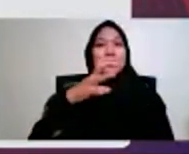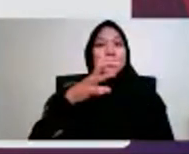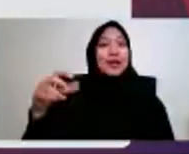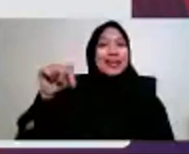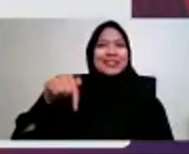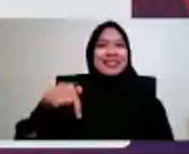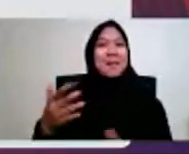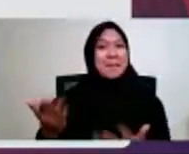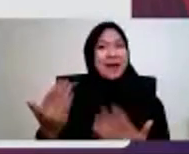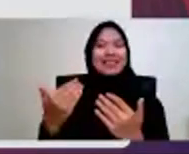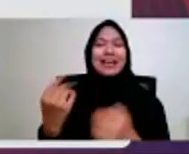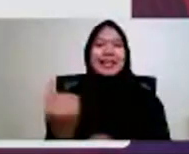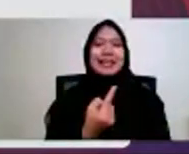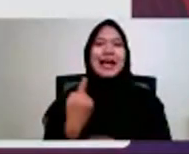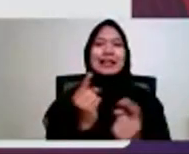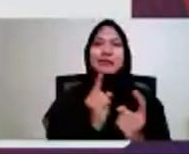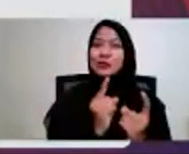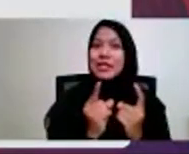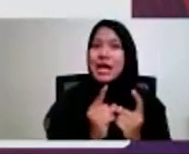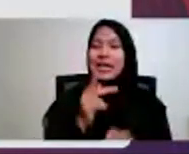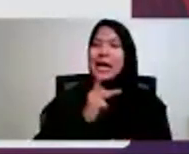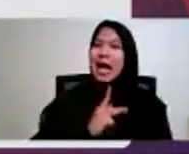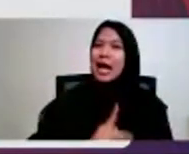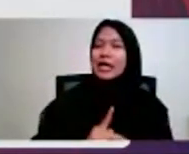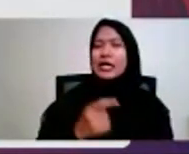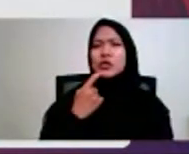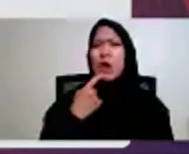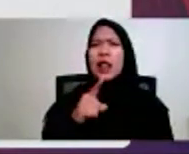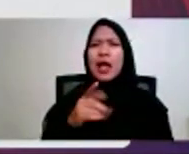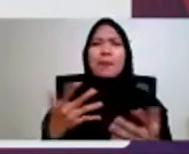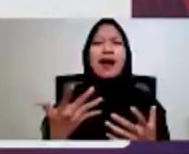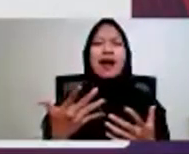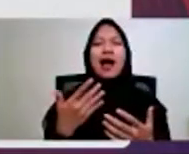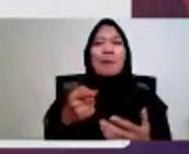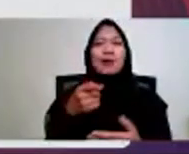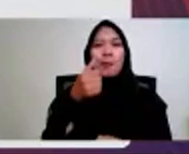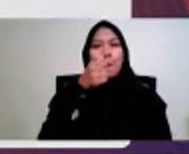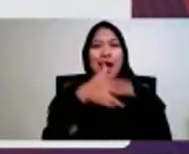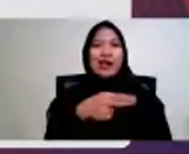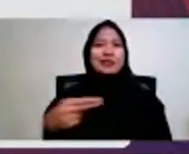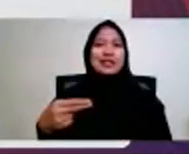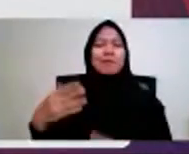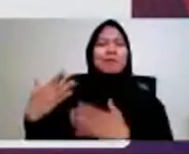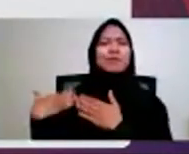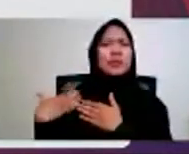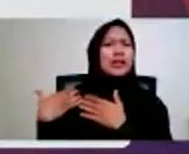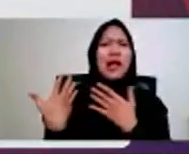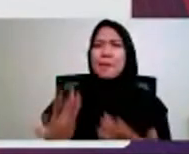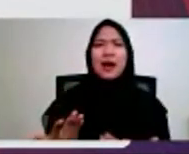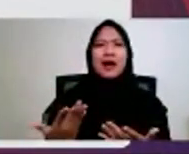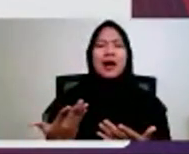kita diskusikan kangen kita mengenai apa Bangun Desa tugasnya apa